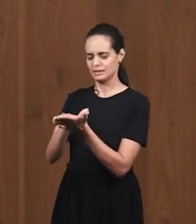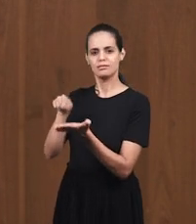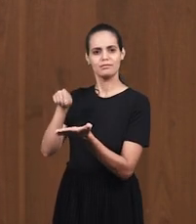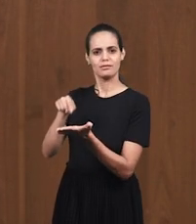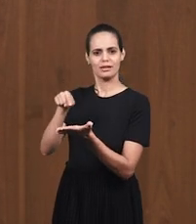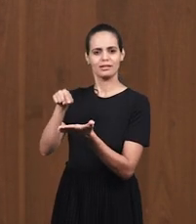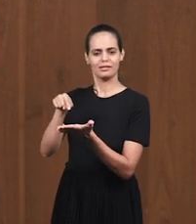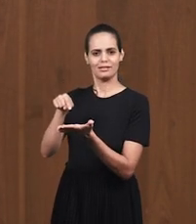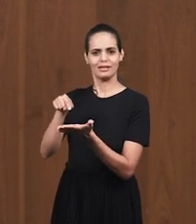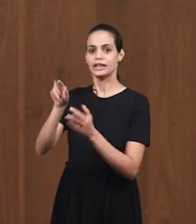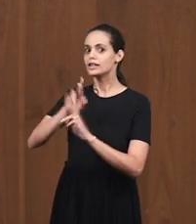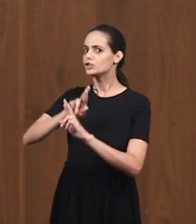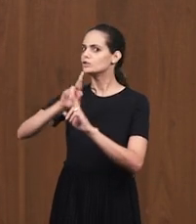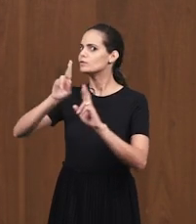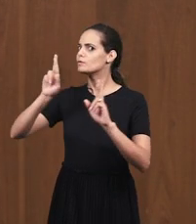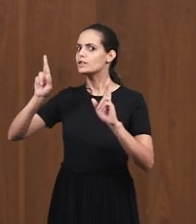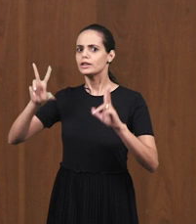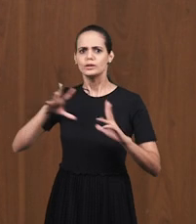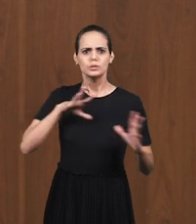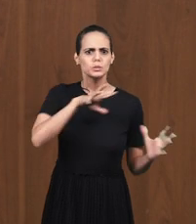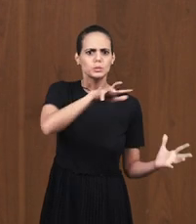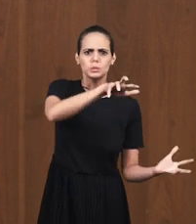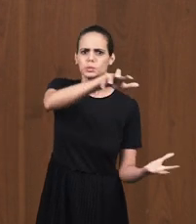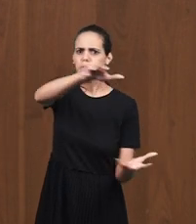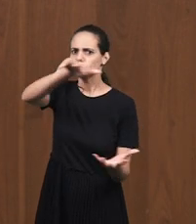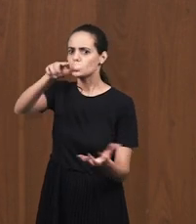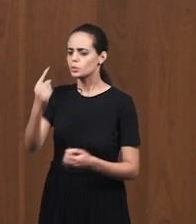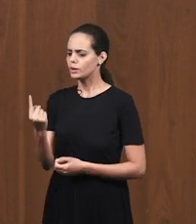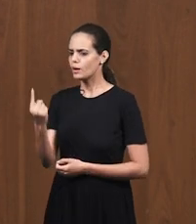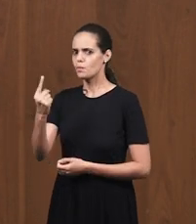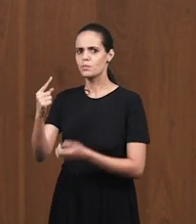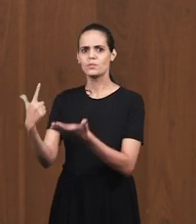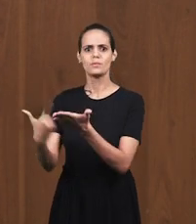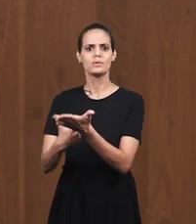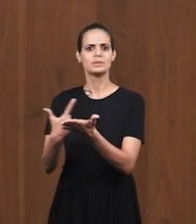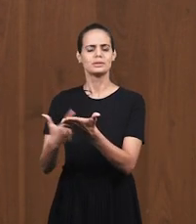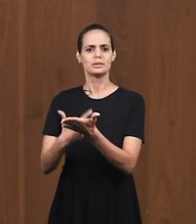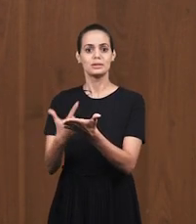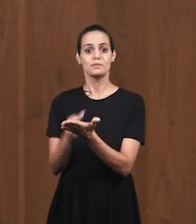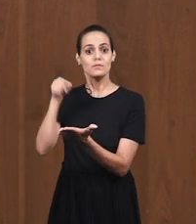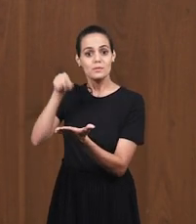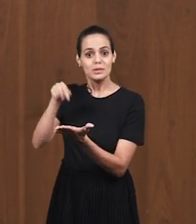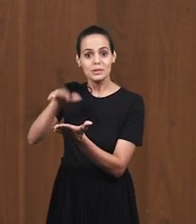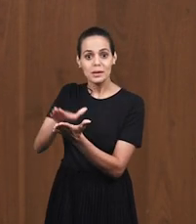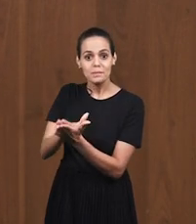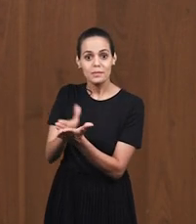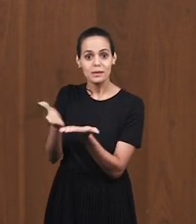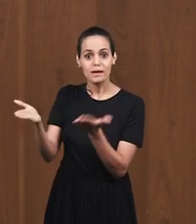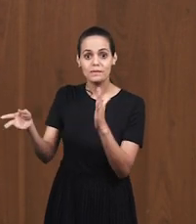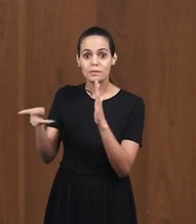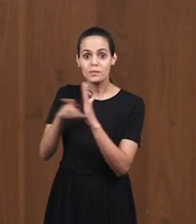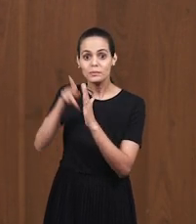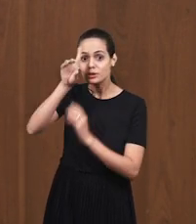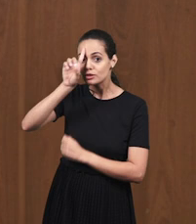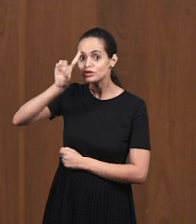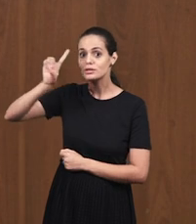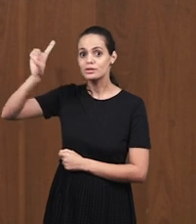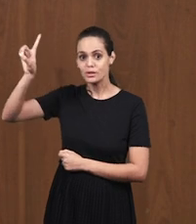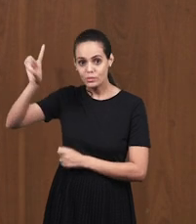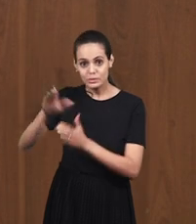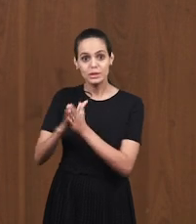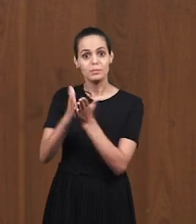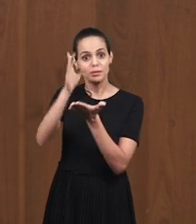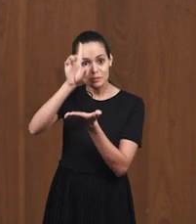она отличается от всех книжек, которые существуют во всем мире, потому что эта книжка — это Слово